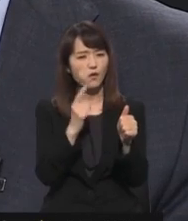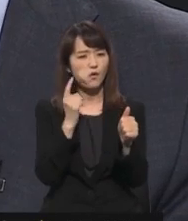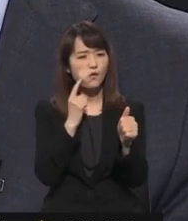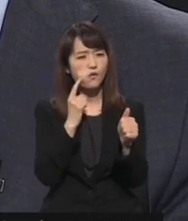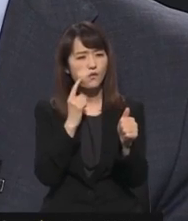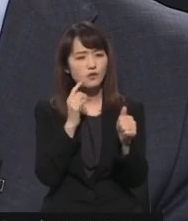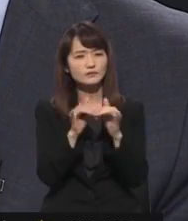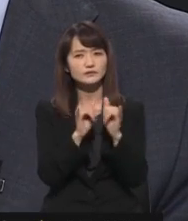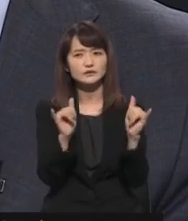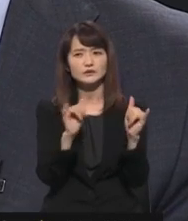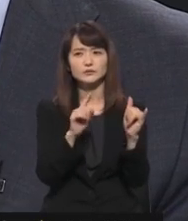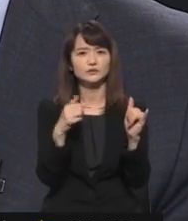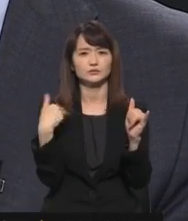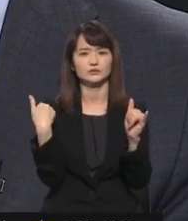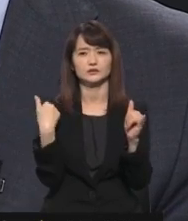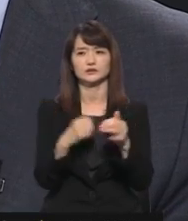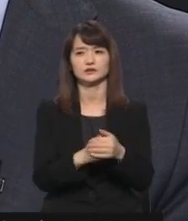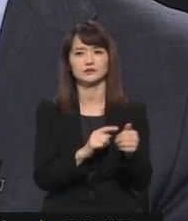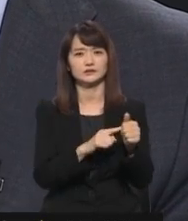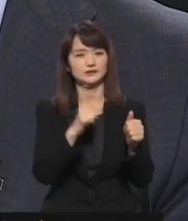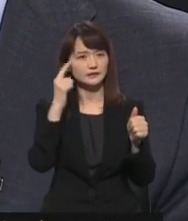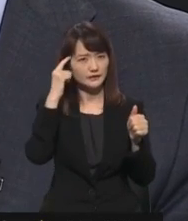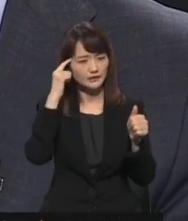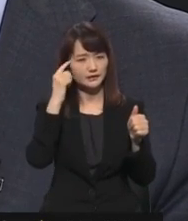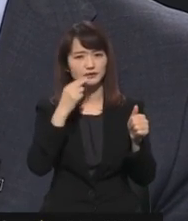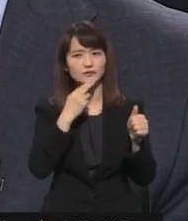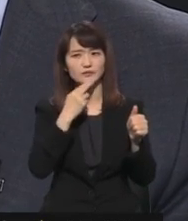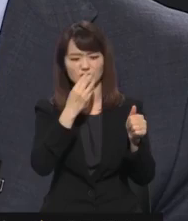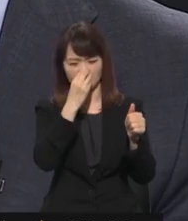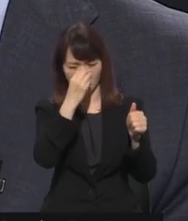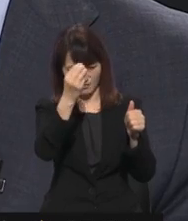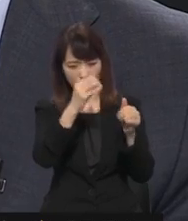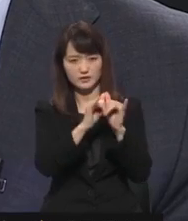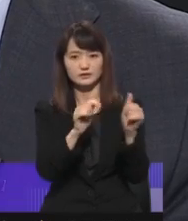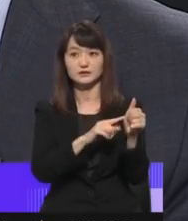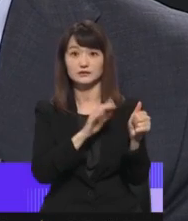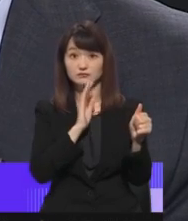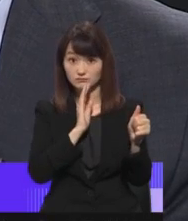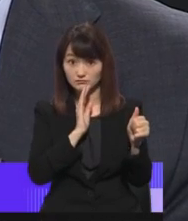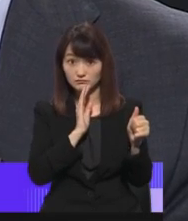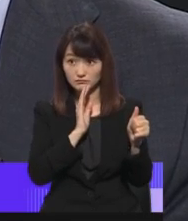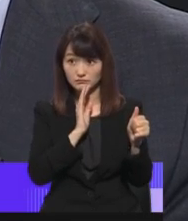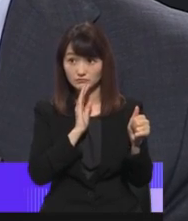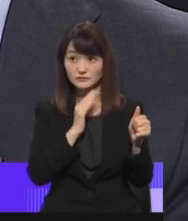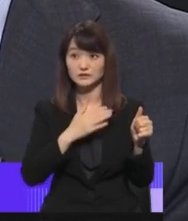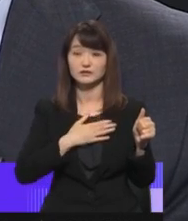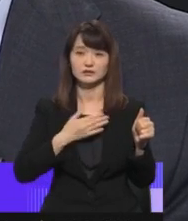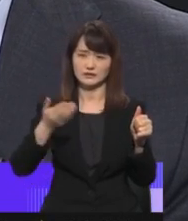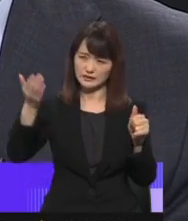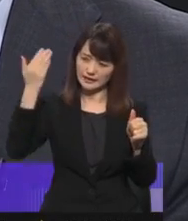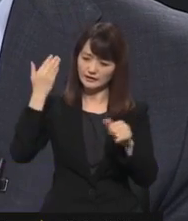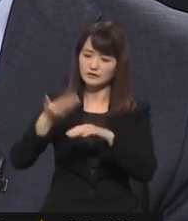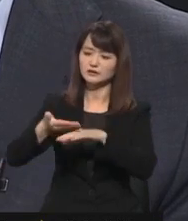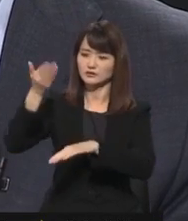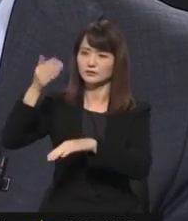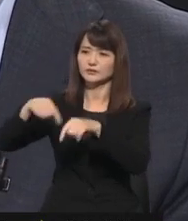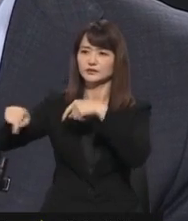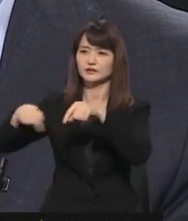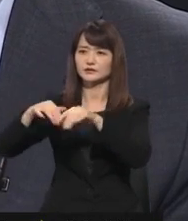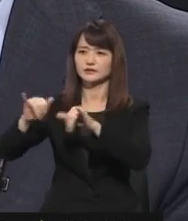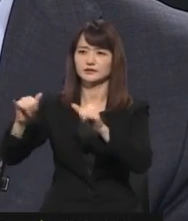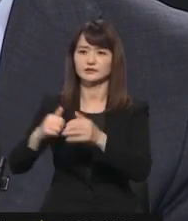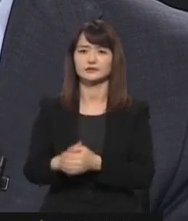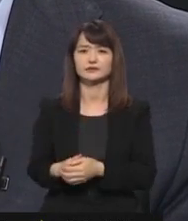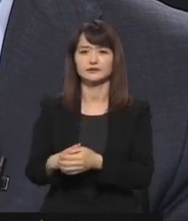사람이죠 음 안 방자한 사람이고요 만약에 정말 사실이라면 저는 과거에 선배 정치인들 부터 이러한 어떤 정치적인